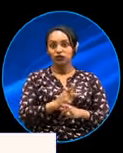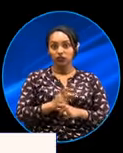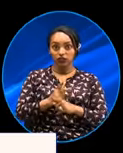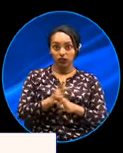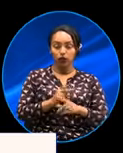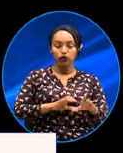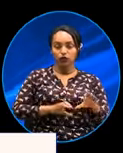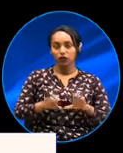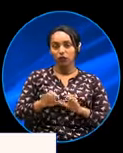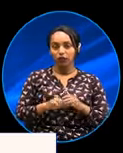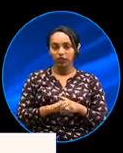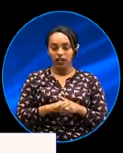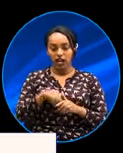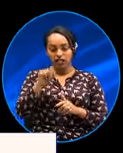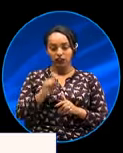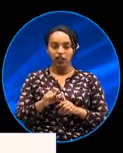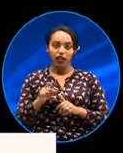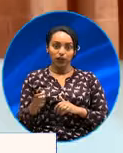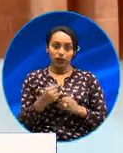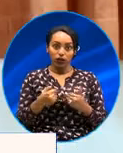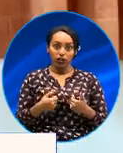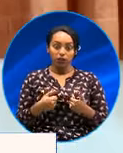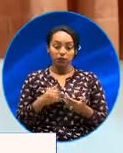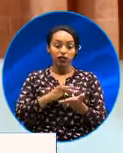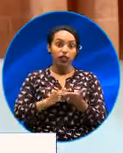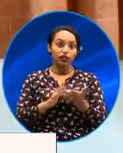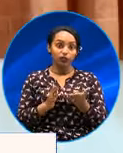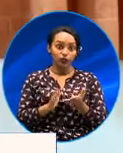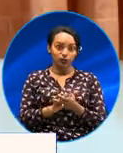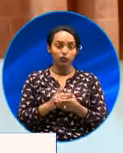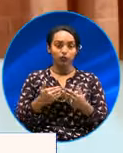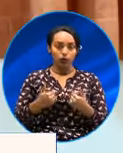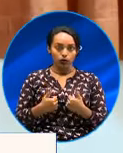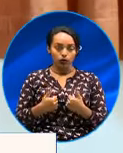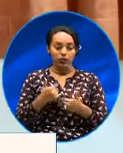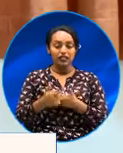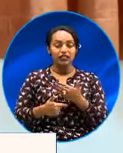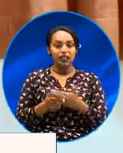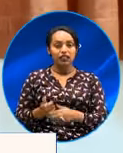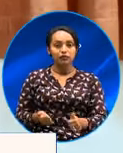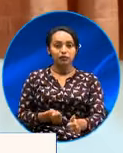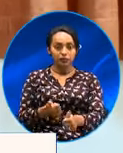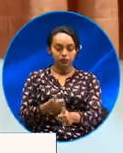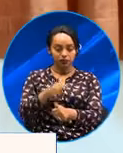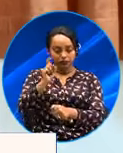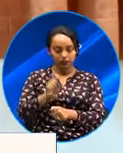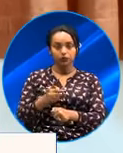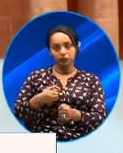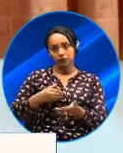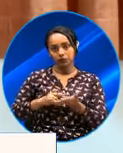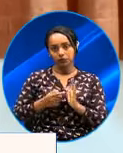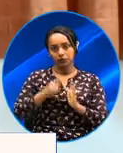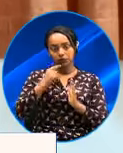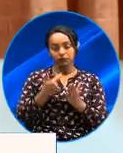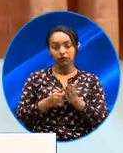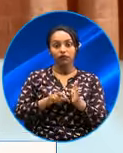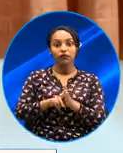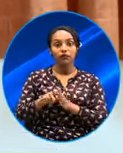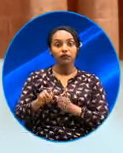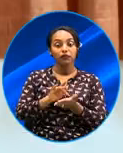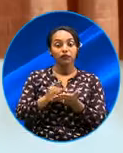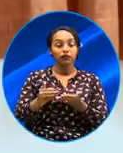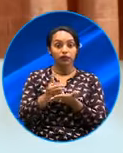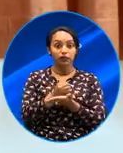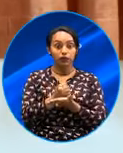ጥንቃቄዎች ማድረግ አስፈላጊ ይሆናል። መድኃኒቶች አሉ። ስለዚህ ክትትል ያስፈልጋል ማለት ነው። የቫይረሱን